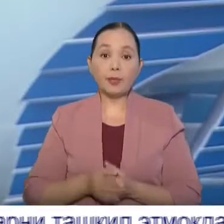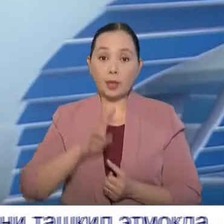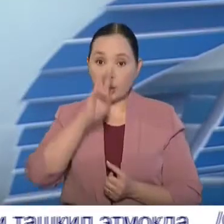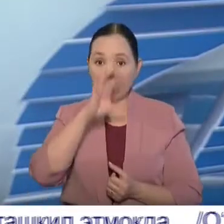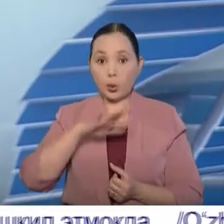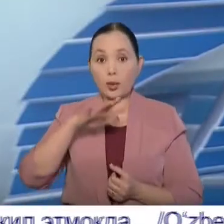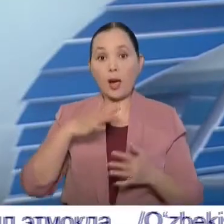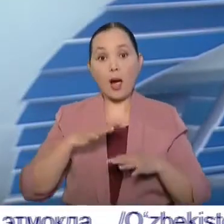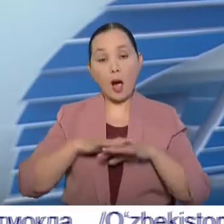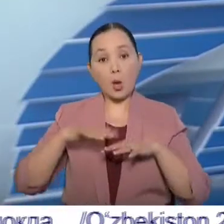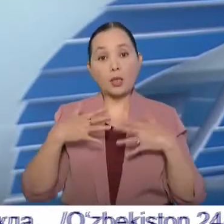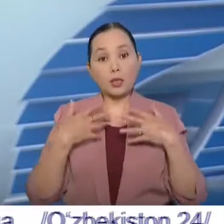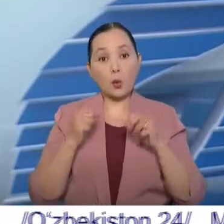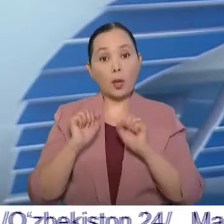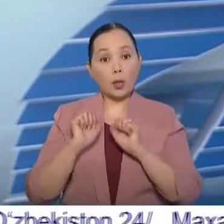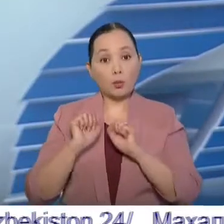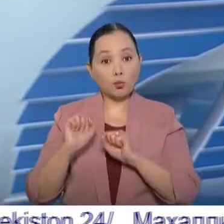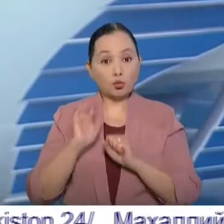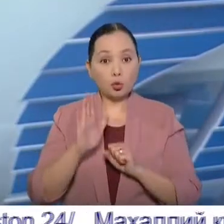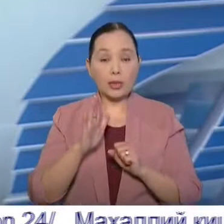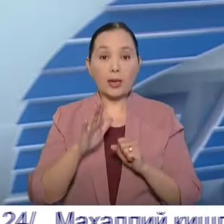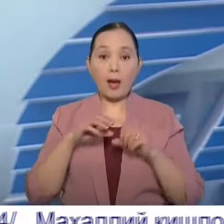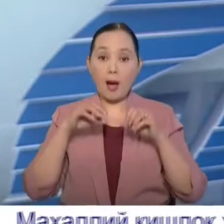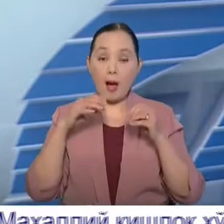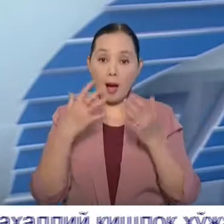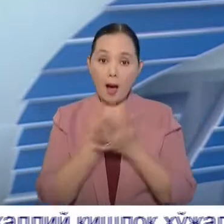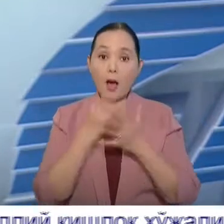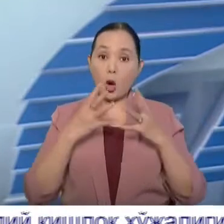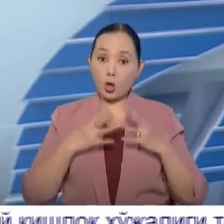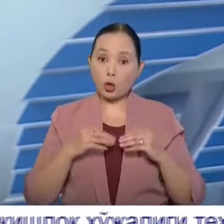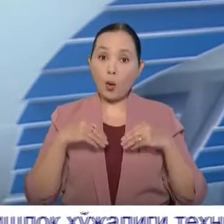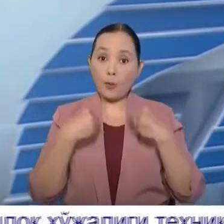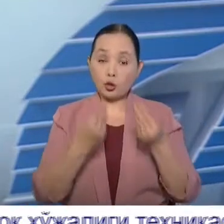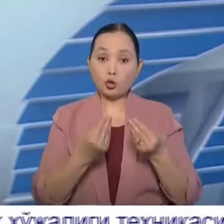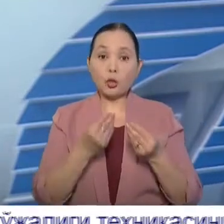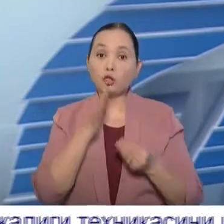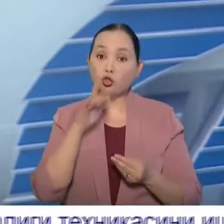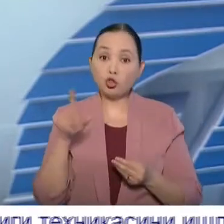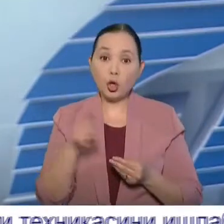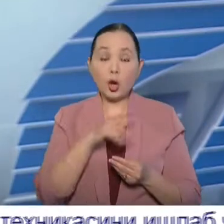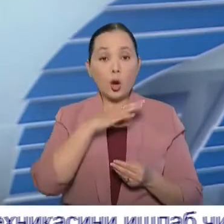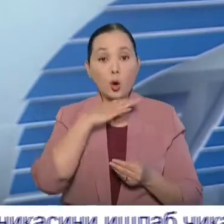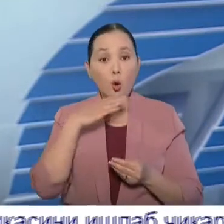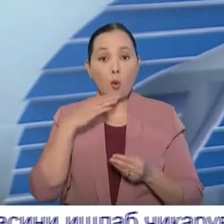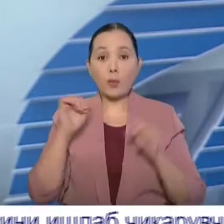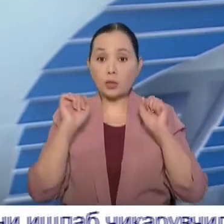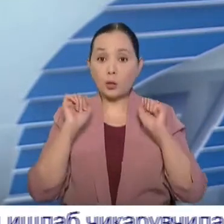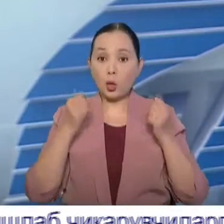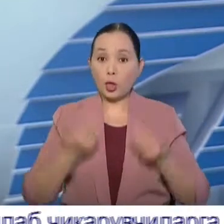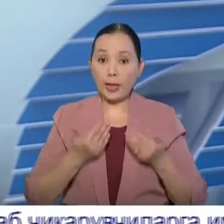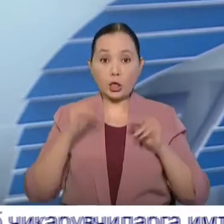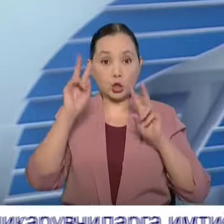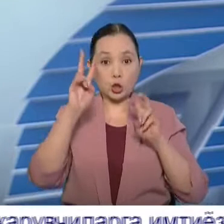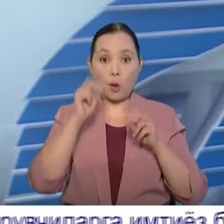Yurtimizda aholi salomatligini mustahkamlash, sog'lom turmush tarzini qaror toptirish maqsadida joriy yil mobaynida sportni sev, sport bilan yasha shiori